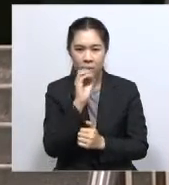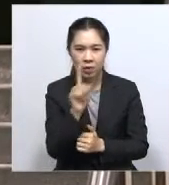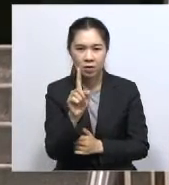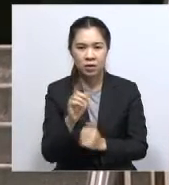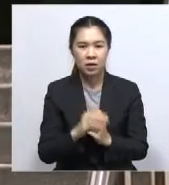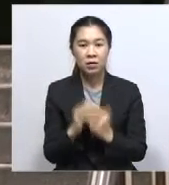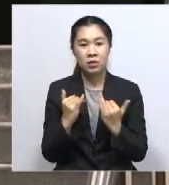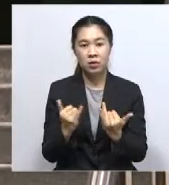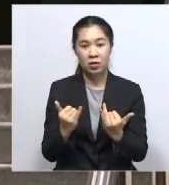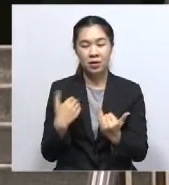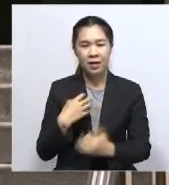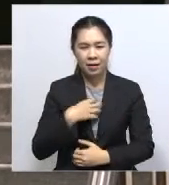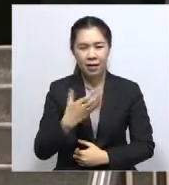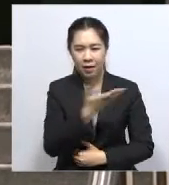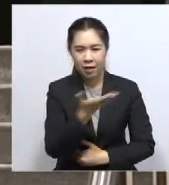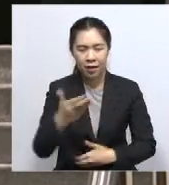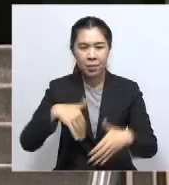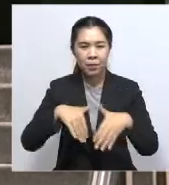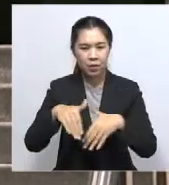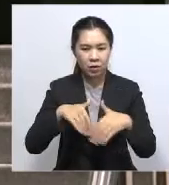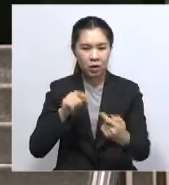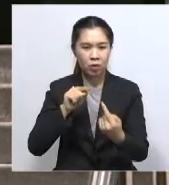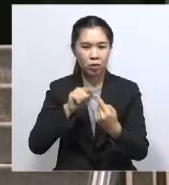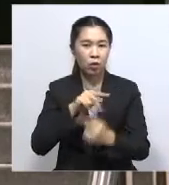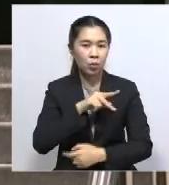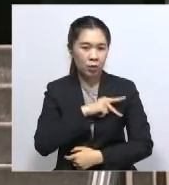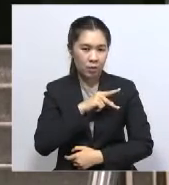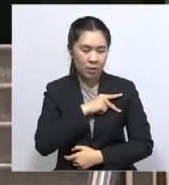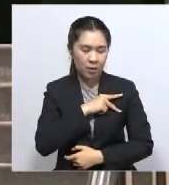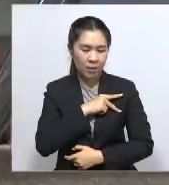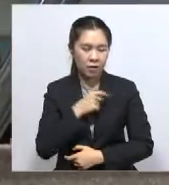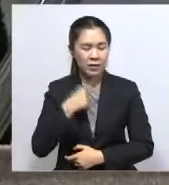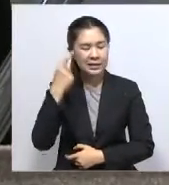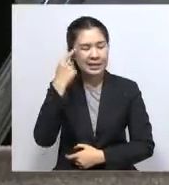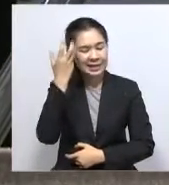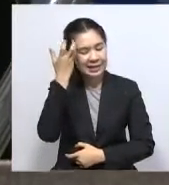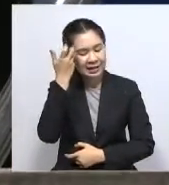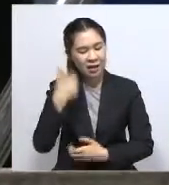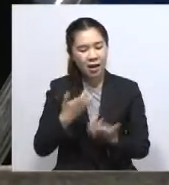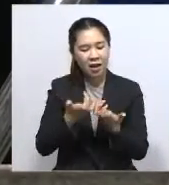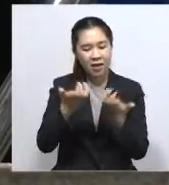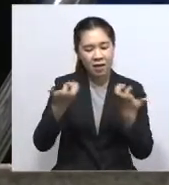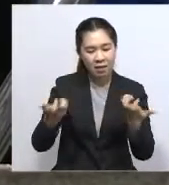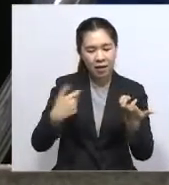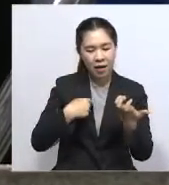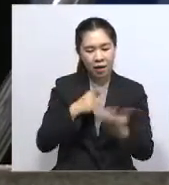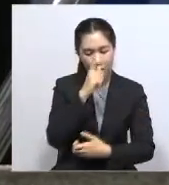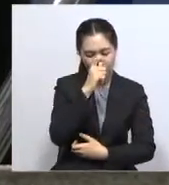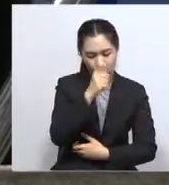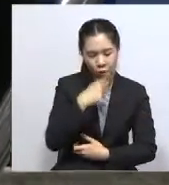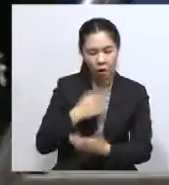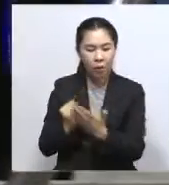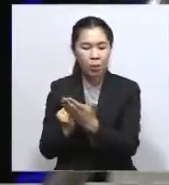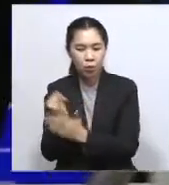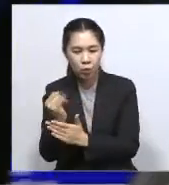คะว่าตอนนี้เนี่ยก็อยากให้ประชาชนผู้ศรัทธาพระพุทธศาสนาและพระสงฆ์แยกแยะระหว่างศรัทธากับความถูกต้อง